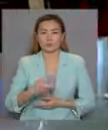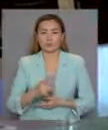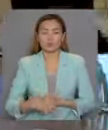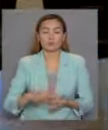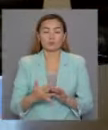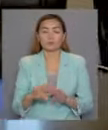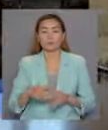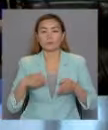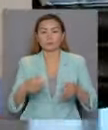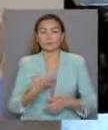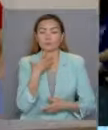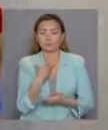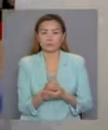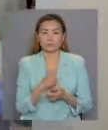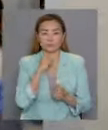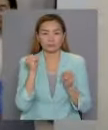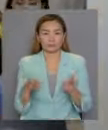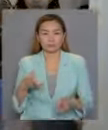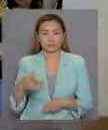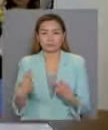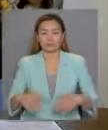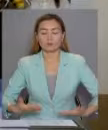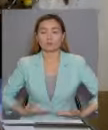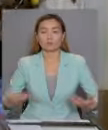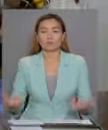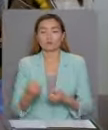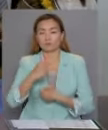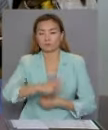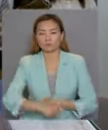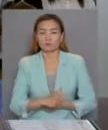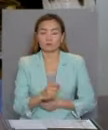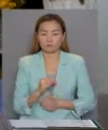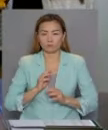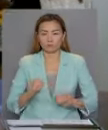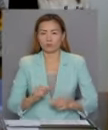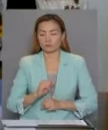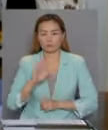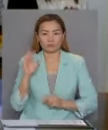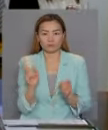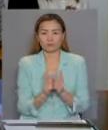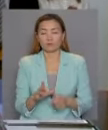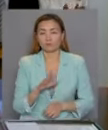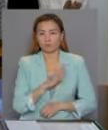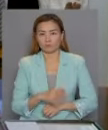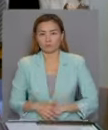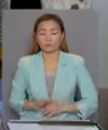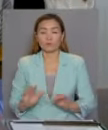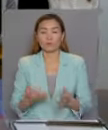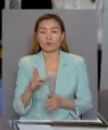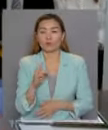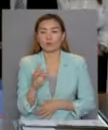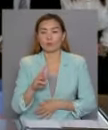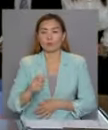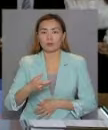Ол сапарында өз басын қауіпке тігіп, өзгенің өмірін қорғап қалған бейбіт күннің батырларымен кездескен болатын. Оқиға